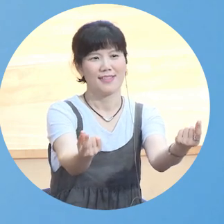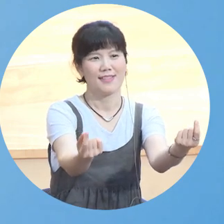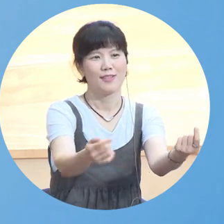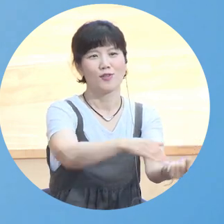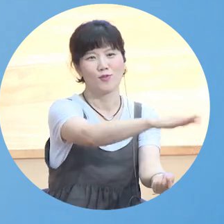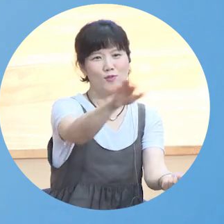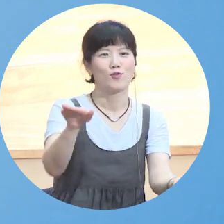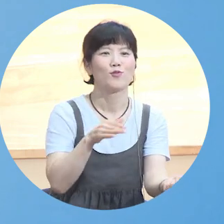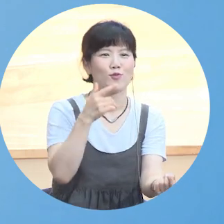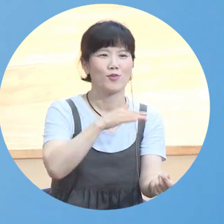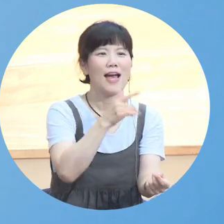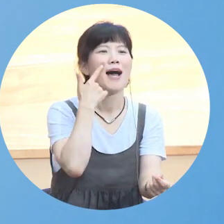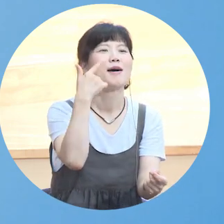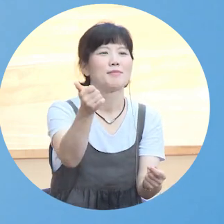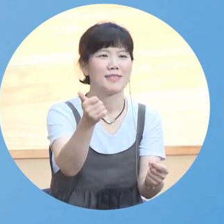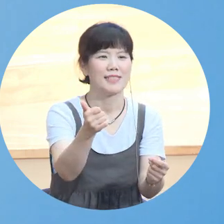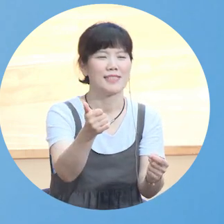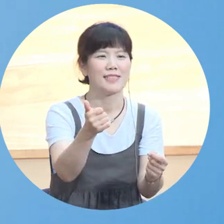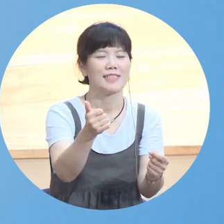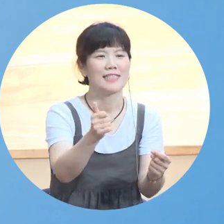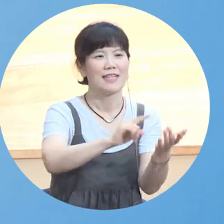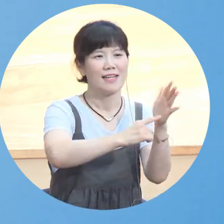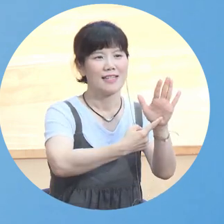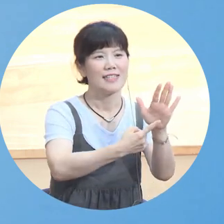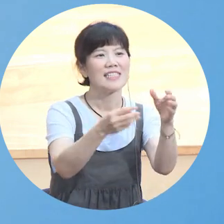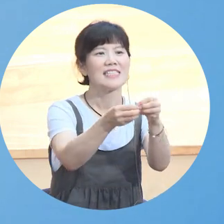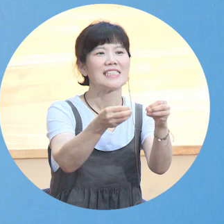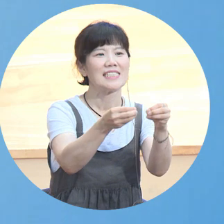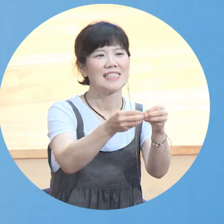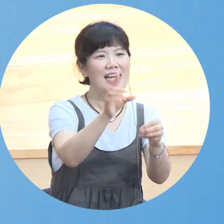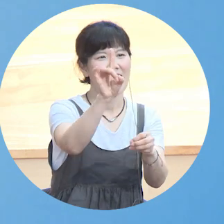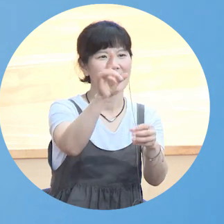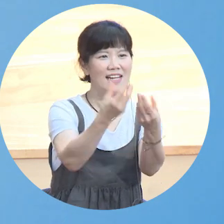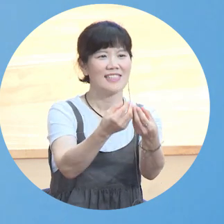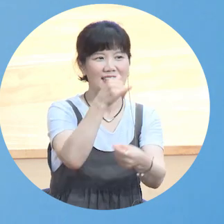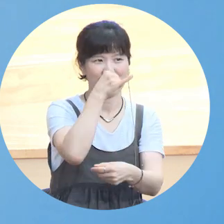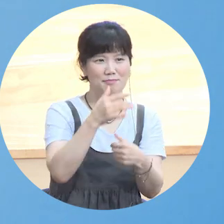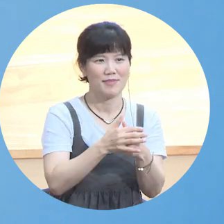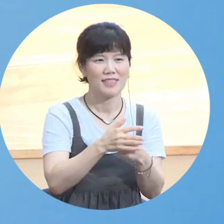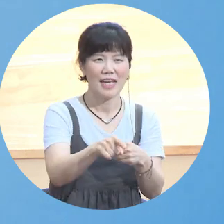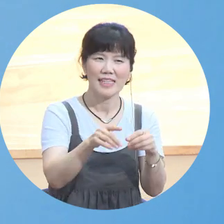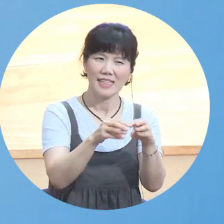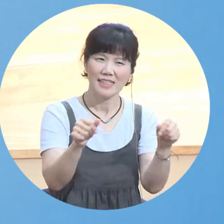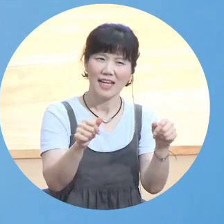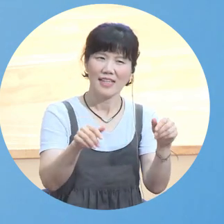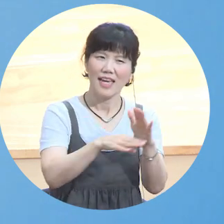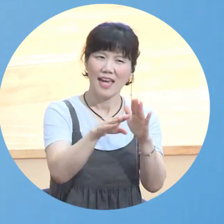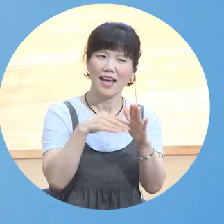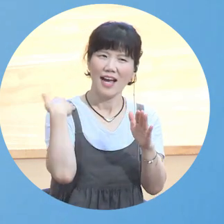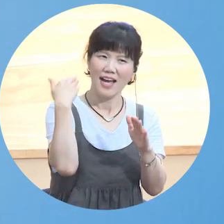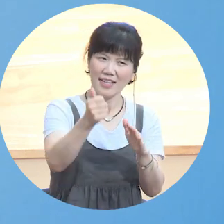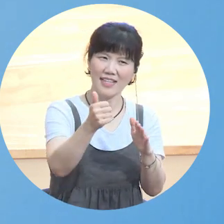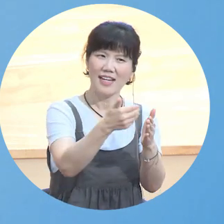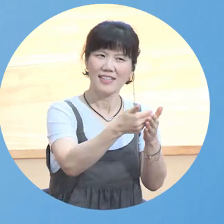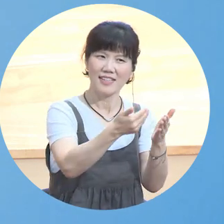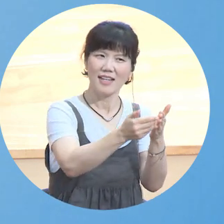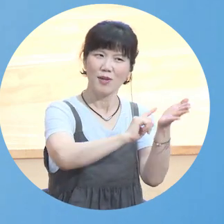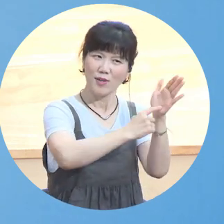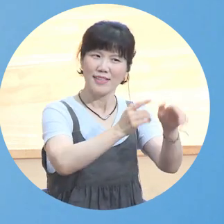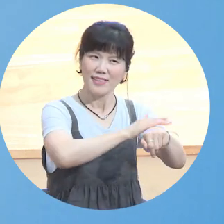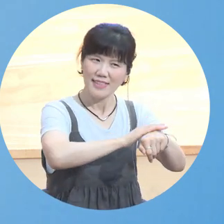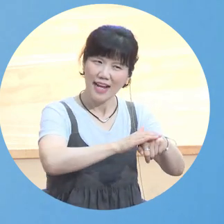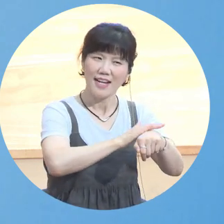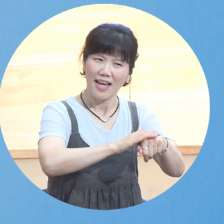그려낸 시가 또 하나 있어요 그러니 땅에 정말 가장 들을 정말 잘 그려낸 씨가 있는데 윤제림 신인의